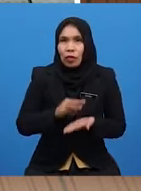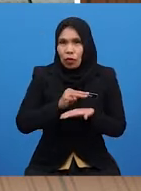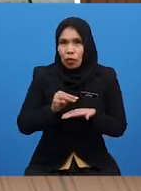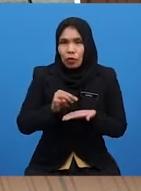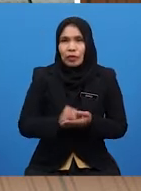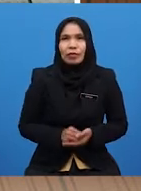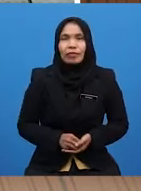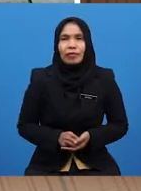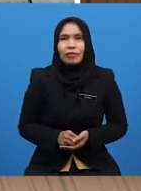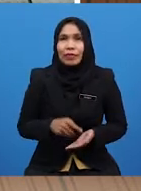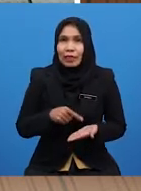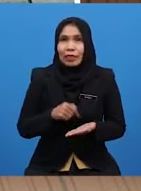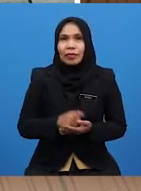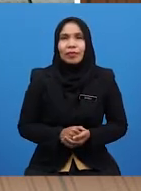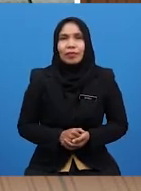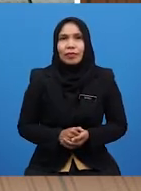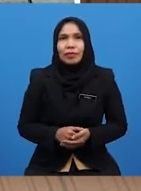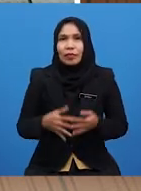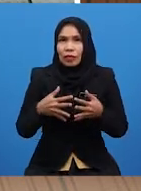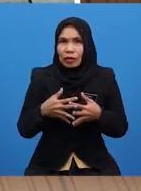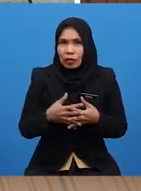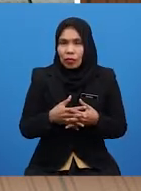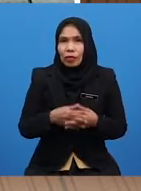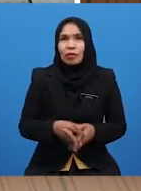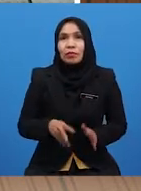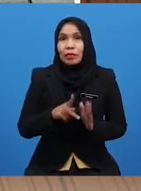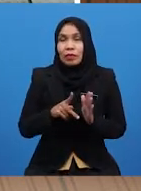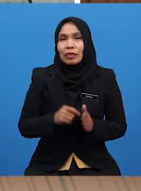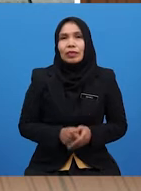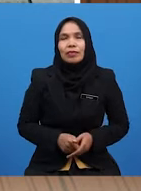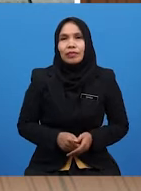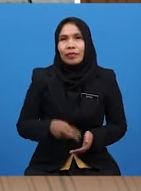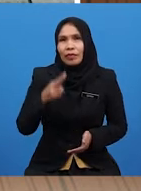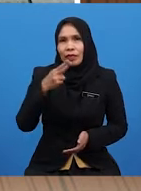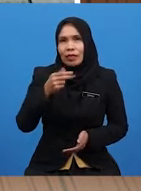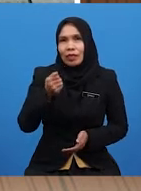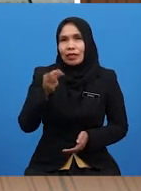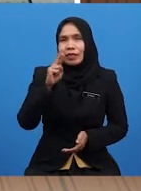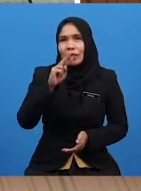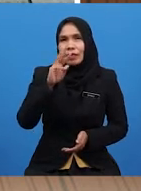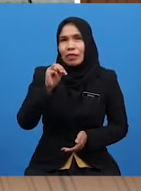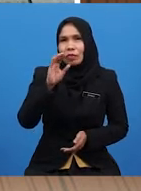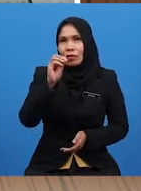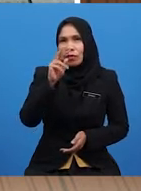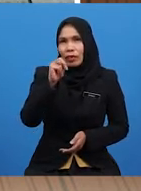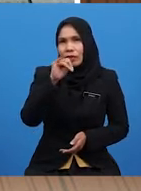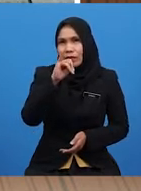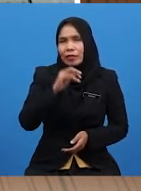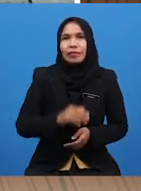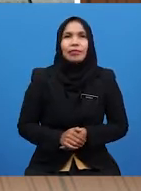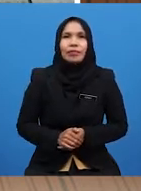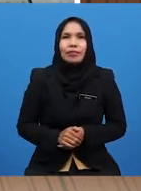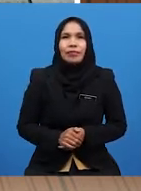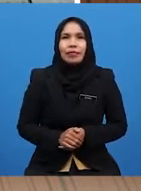kontemporari ini gabungan prinsip Harmoni ritme penegasan dan kadar banding yang